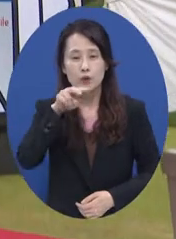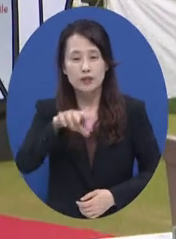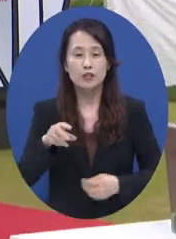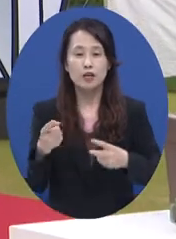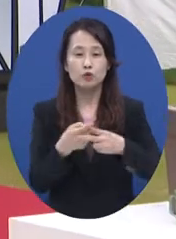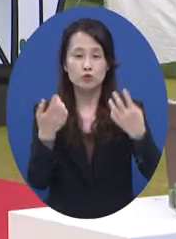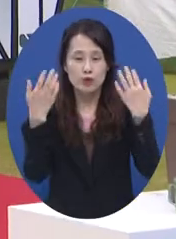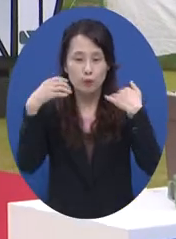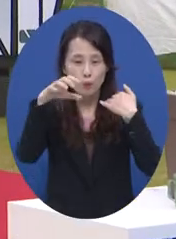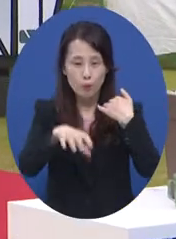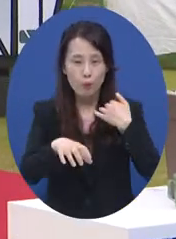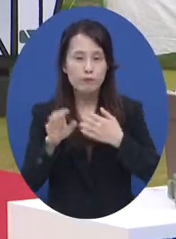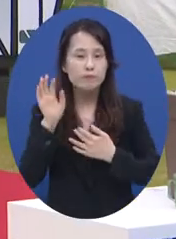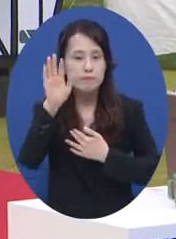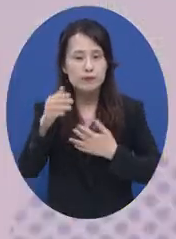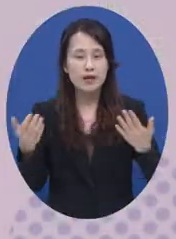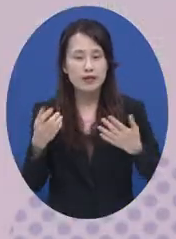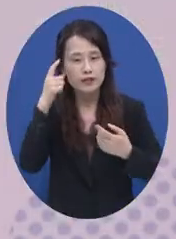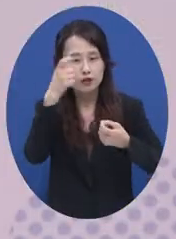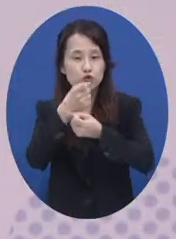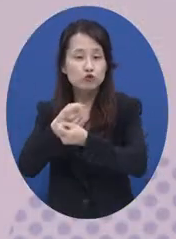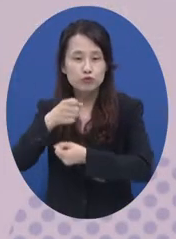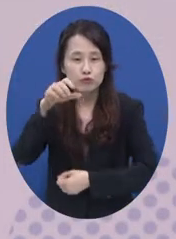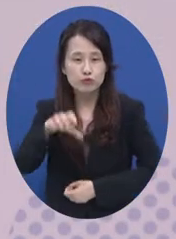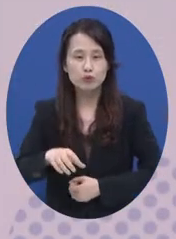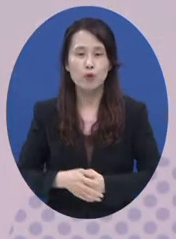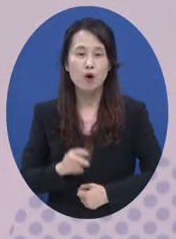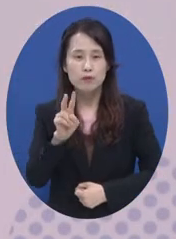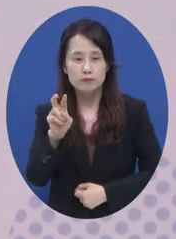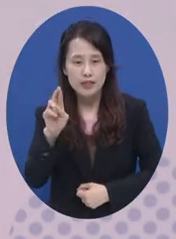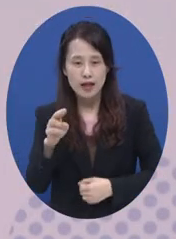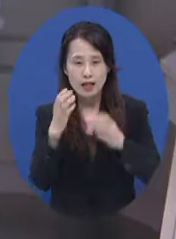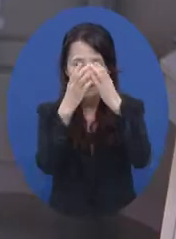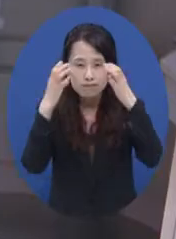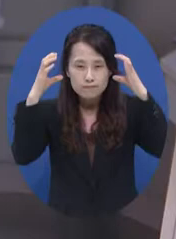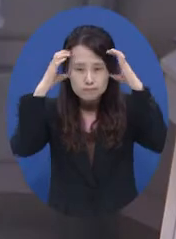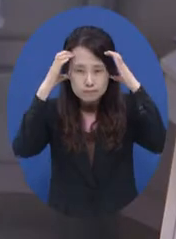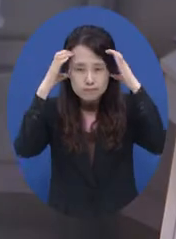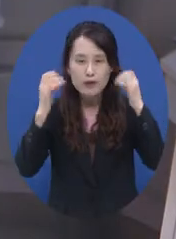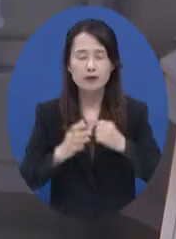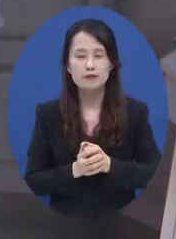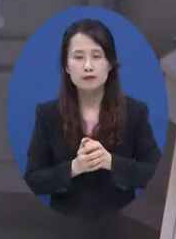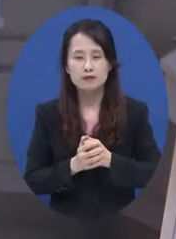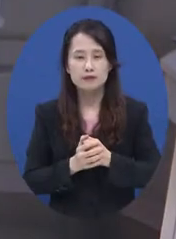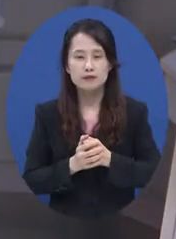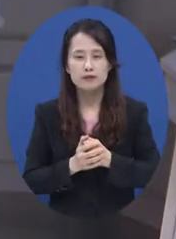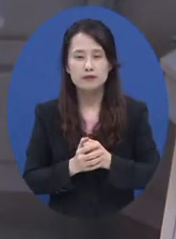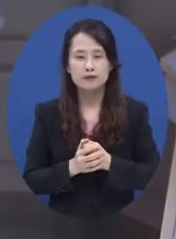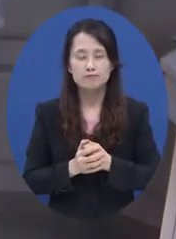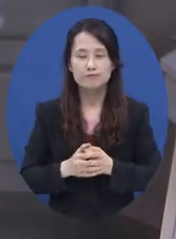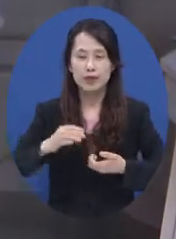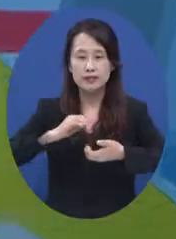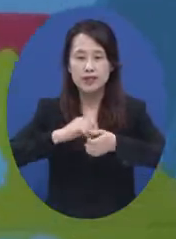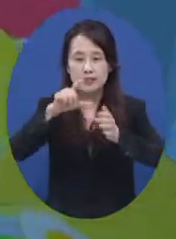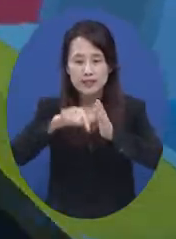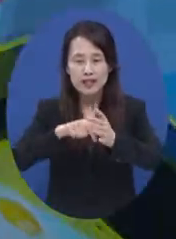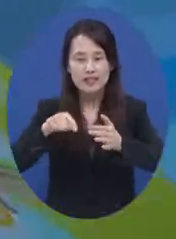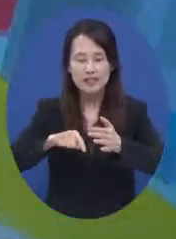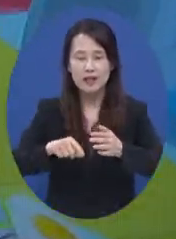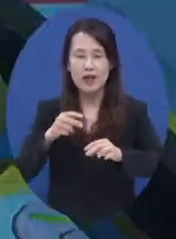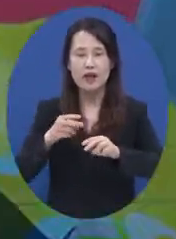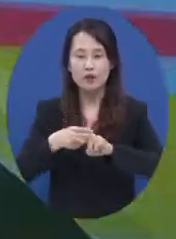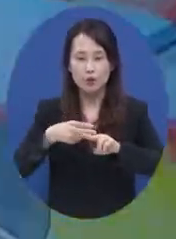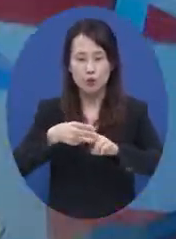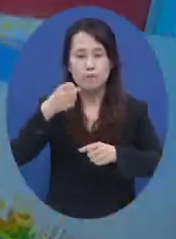용인의 한 초등학교에 차려진 미래직업 연구소. VR 기기를 착용한 채 젠 손놀림으로 제한 시간 안에